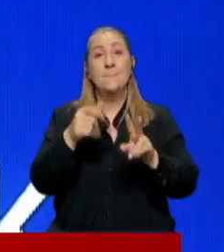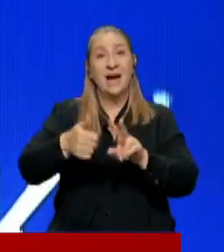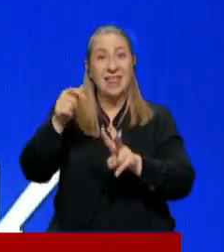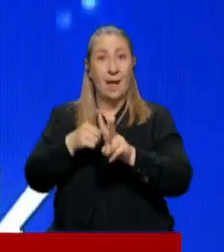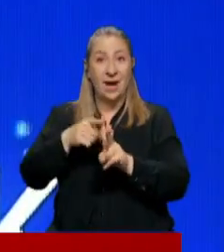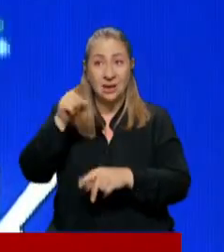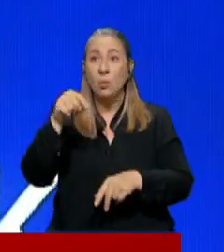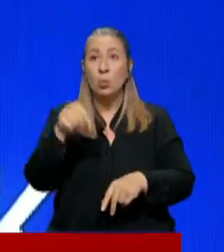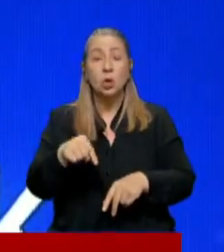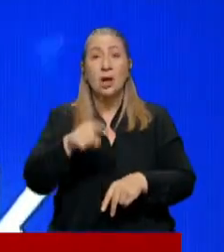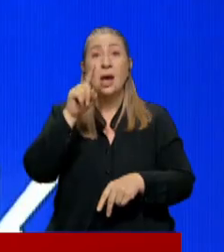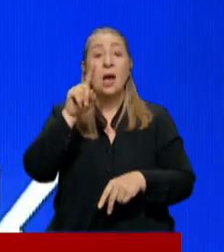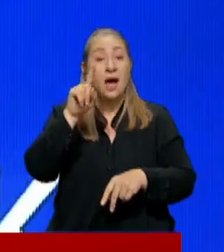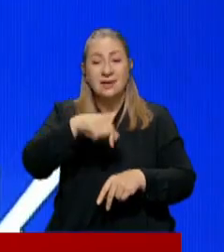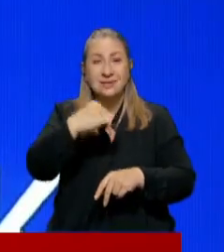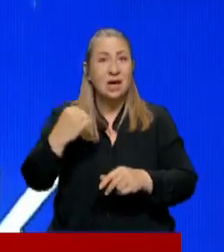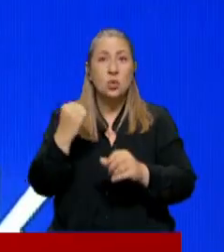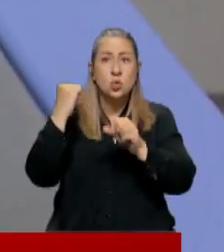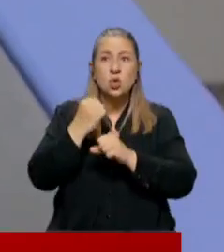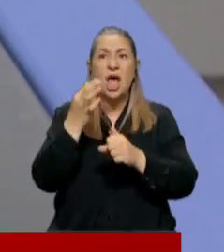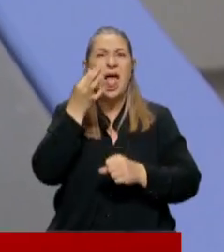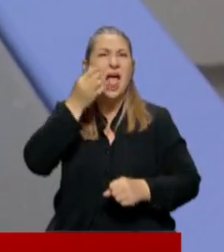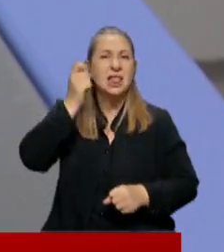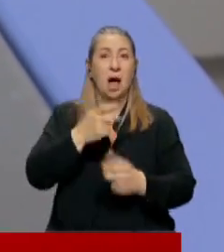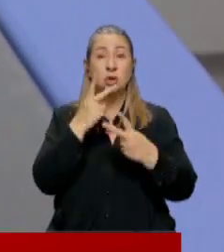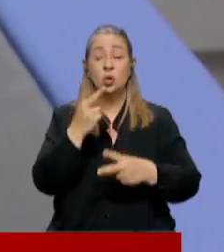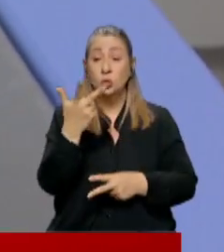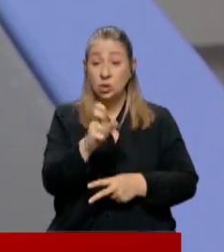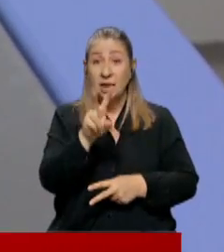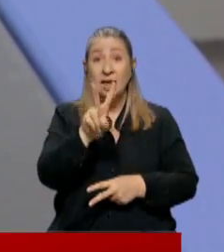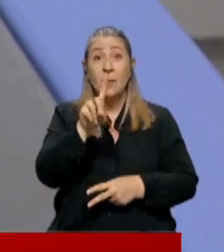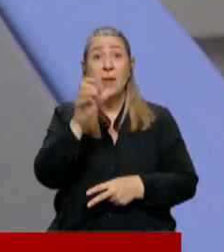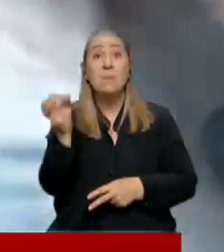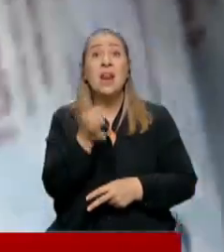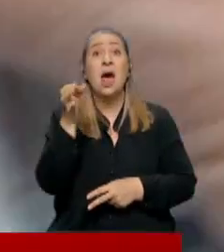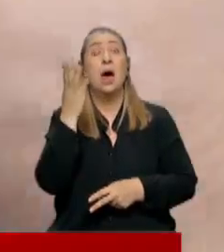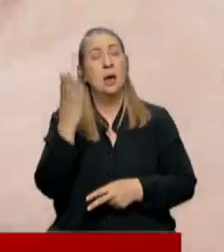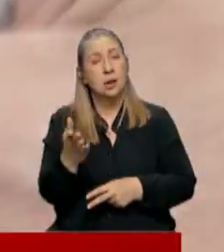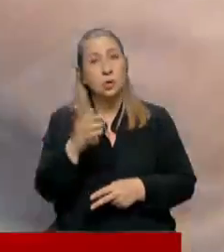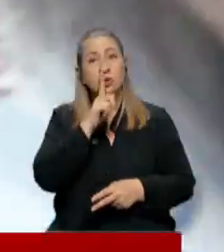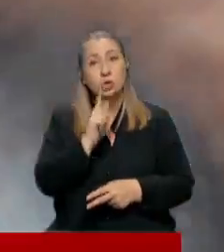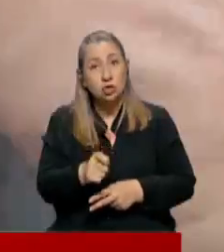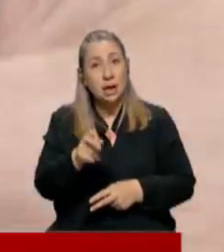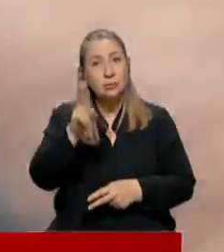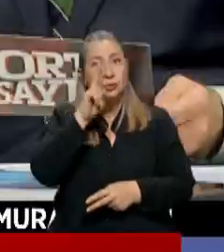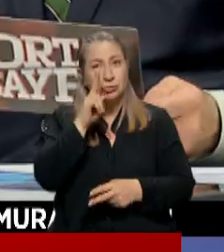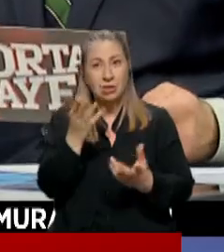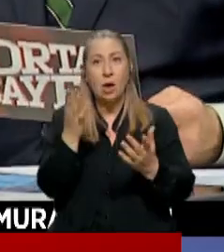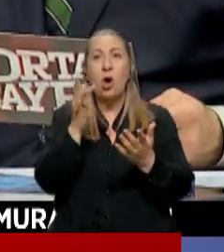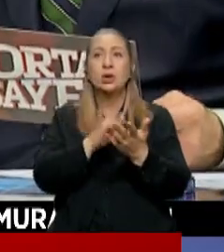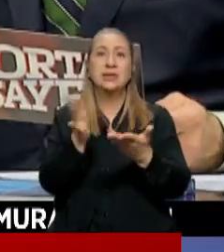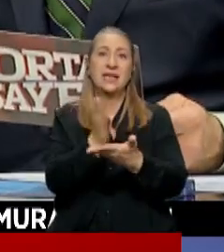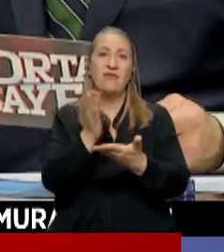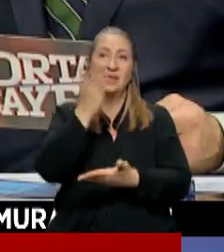Nebati. Bugünse hazineye gelen yükü bizzat açıkladı. 3 ayda 21 milyar lira. Vaatler ve sonuçlar orta